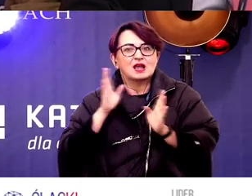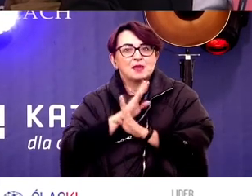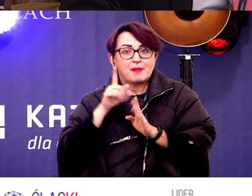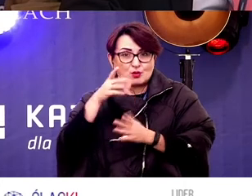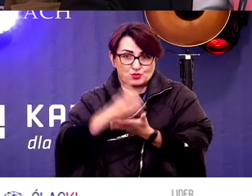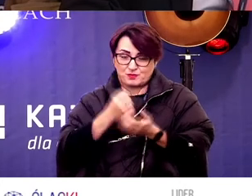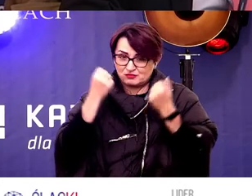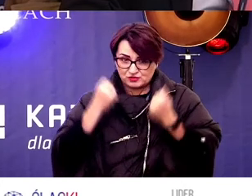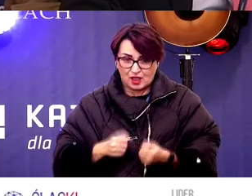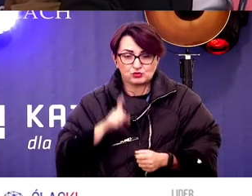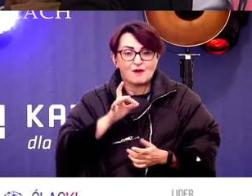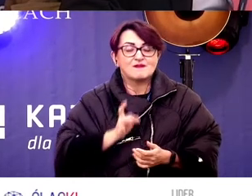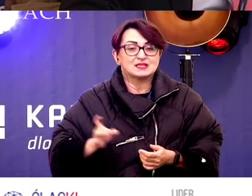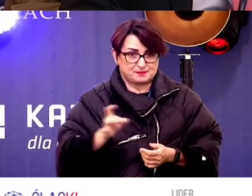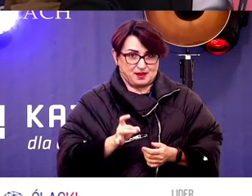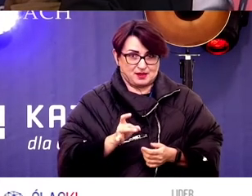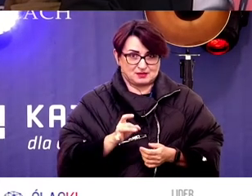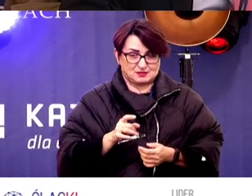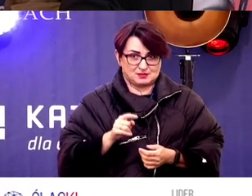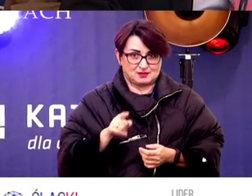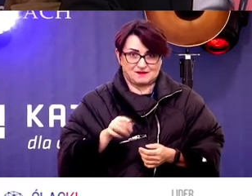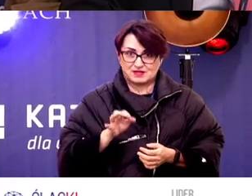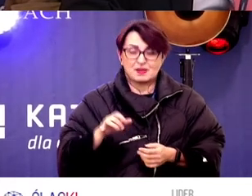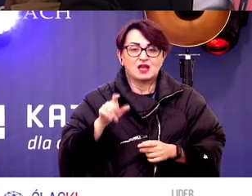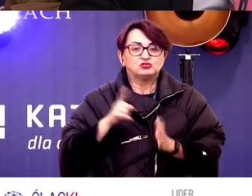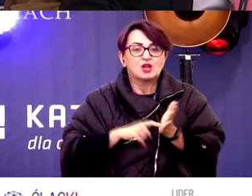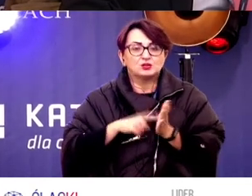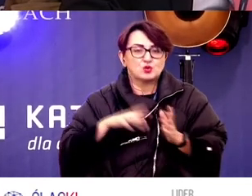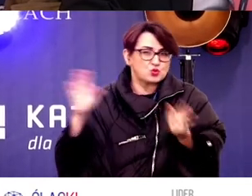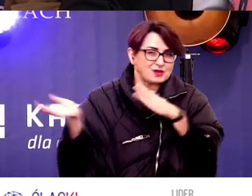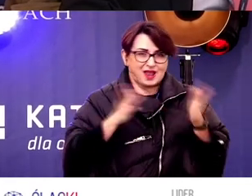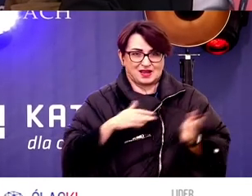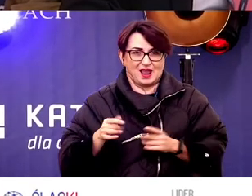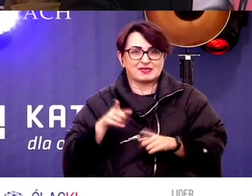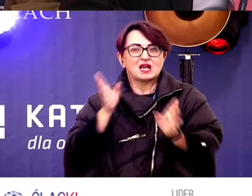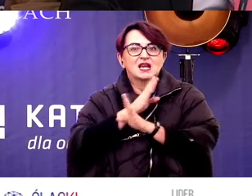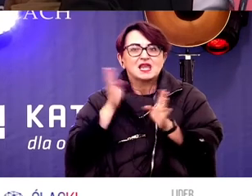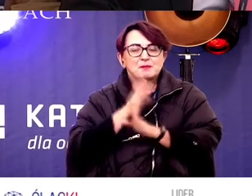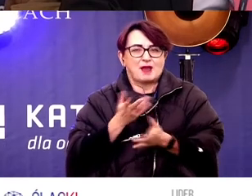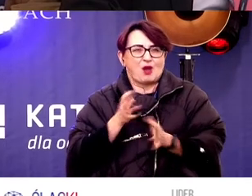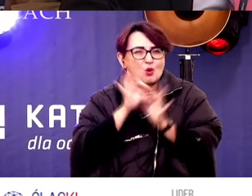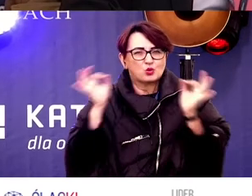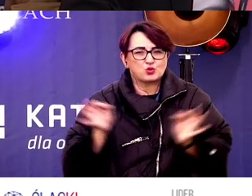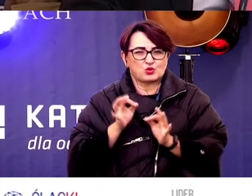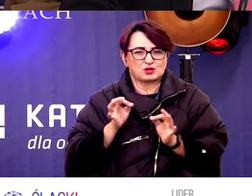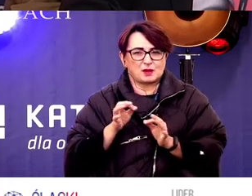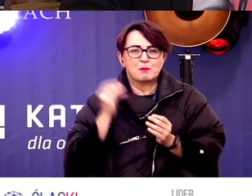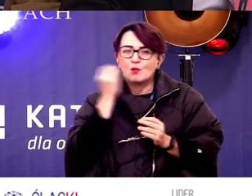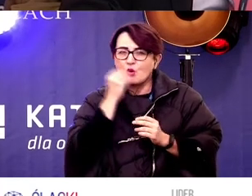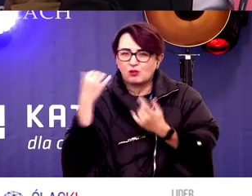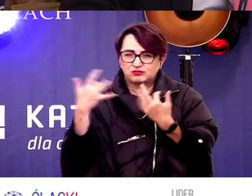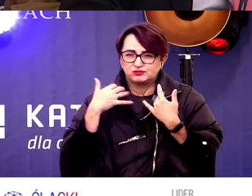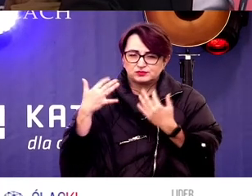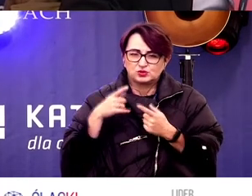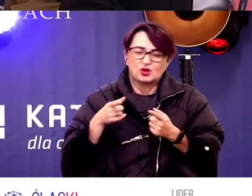bo proszę Państwa, to jest wyspa, tam jest bardzo, często są huragany, ale nie tylko sam klimat i ten nadmorski jest